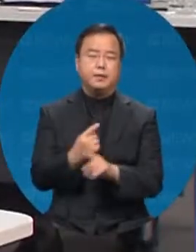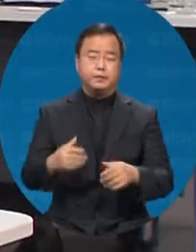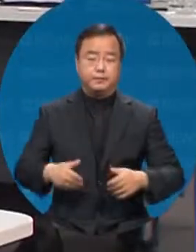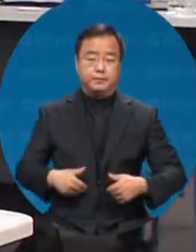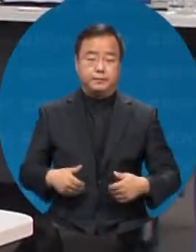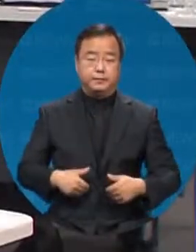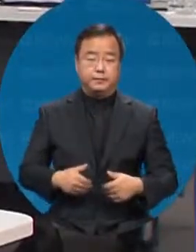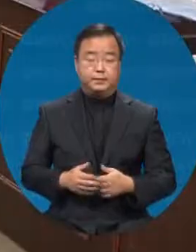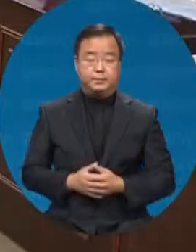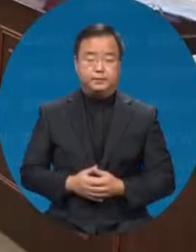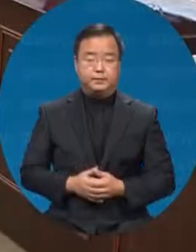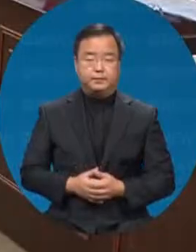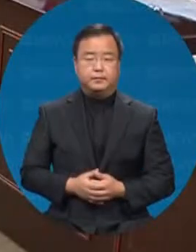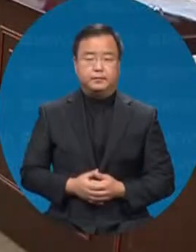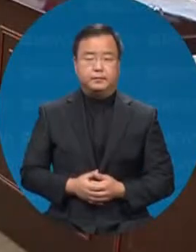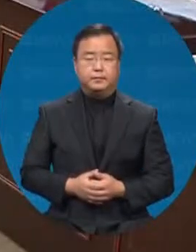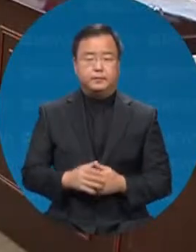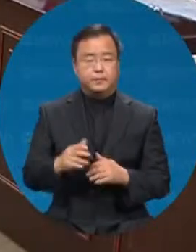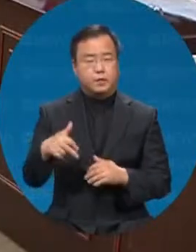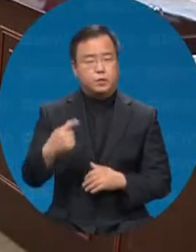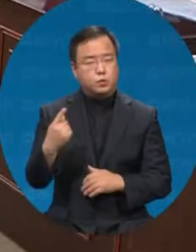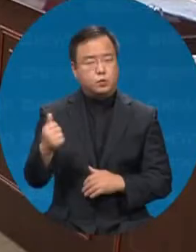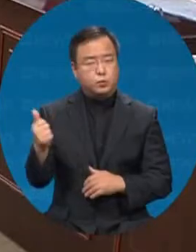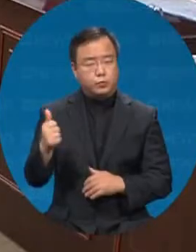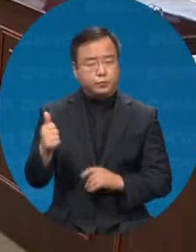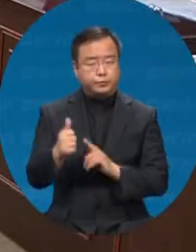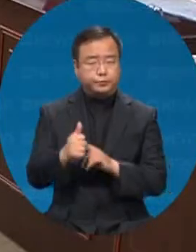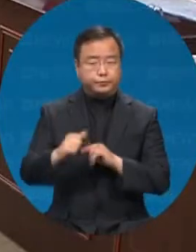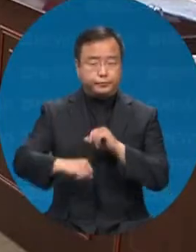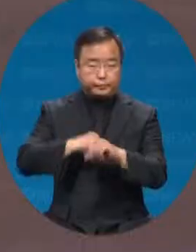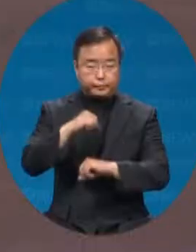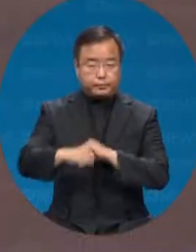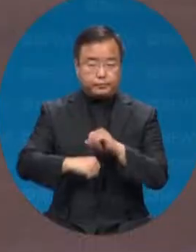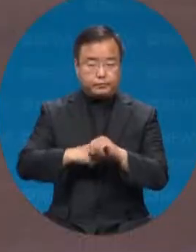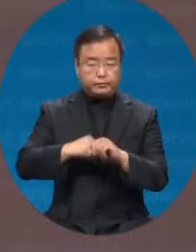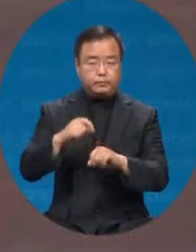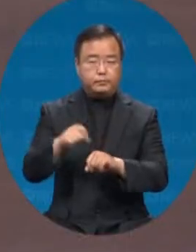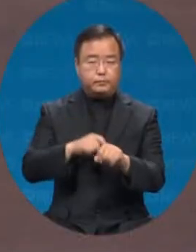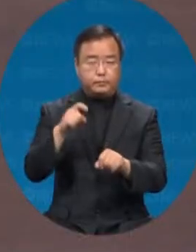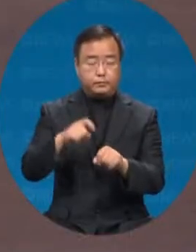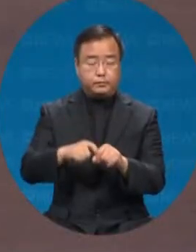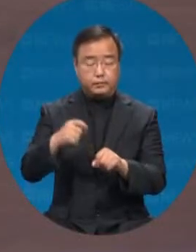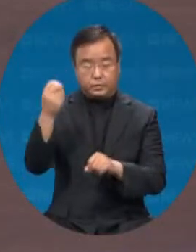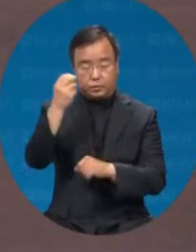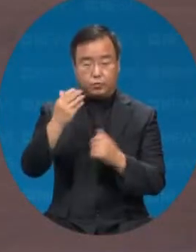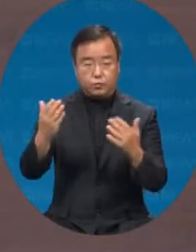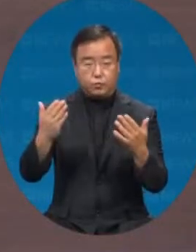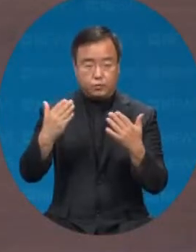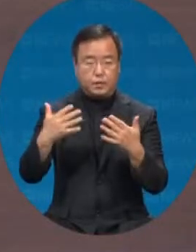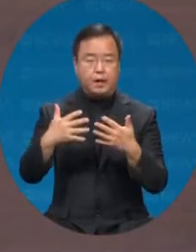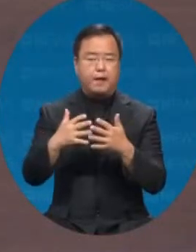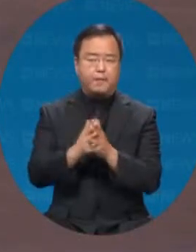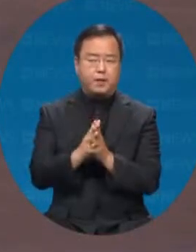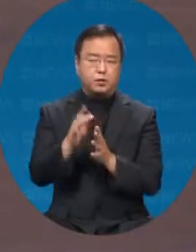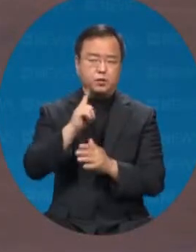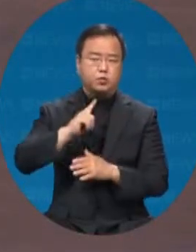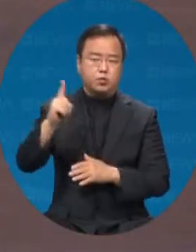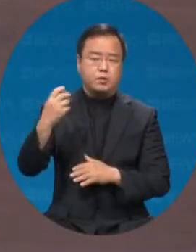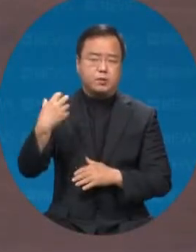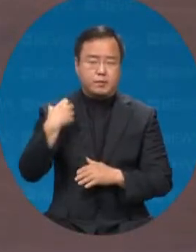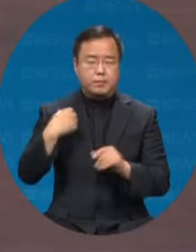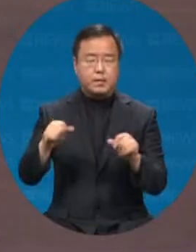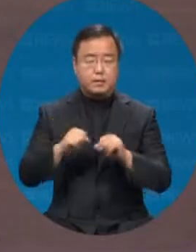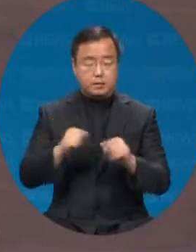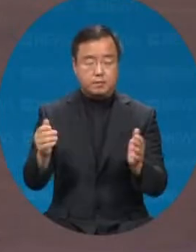있습니다 실제 주의 한 교육감은 자사고 특목고 폐지 소송을 주도했던 인물인 만큼 자사고 특목고가